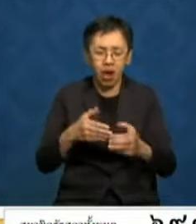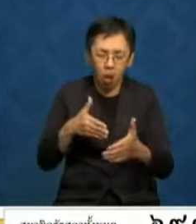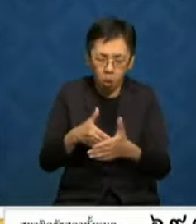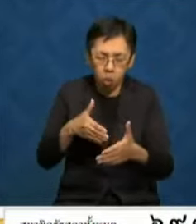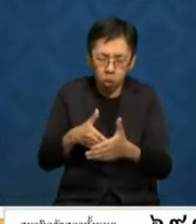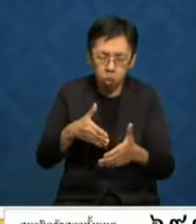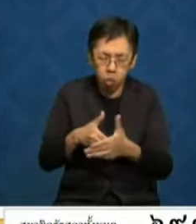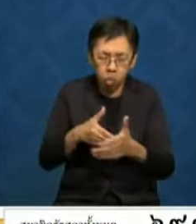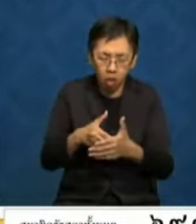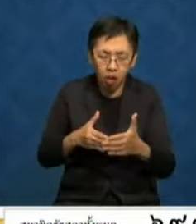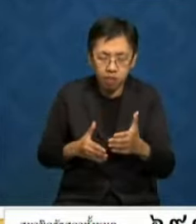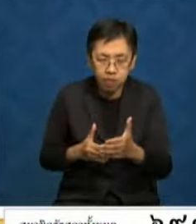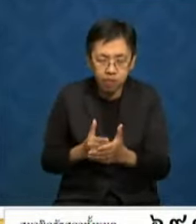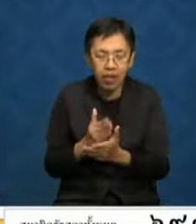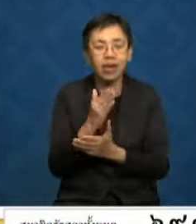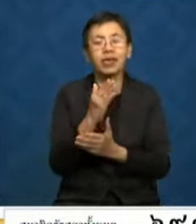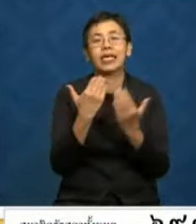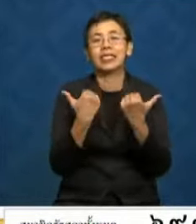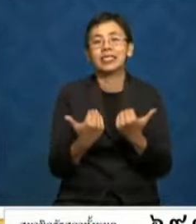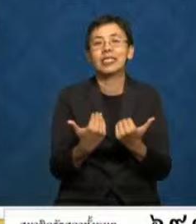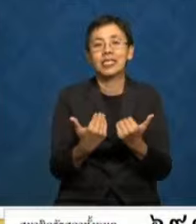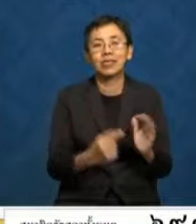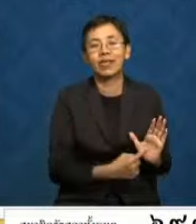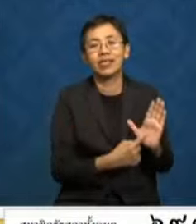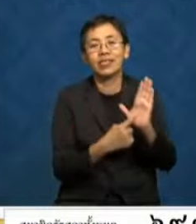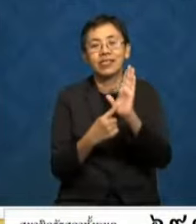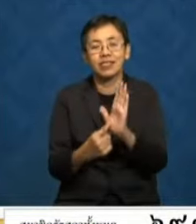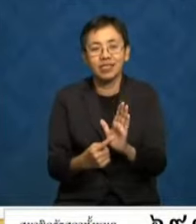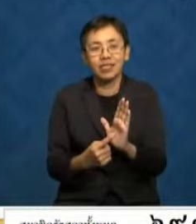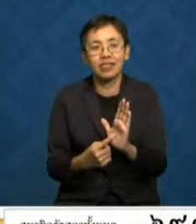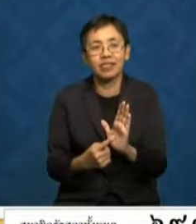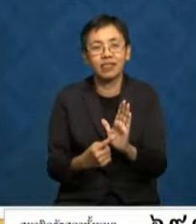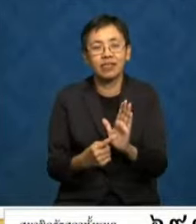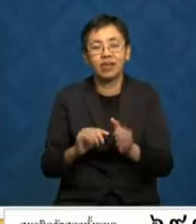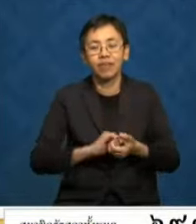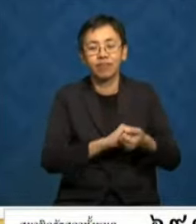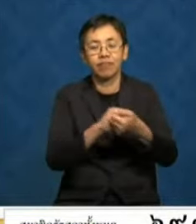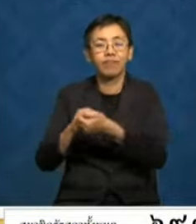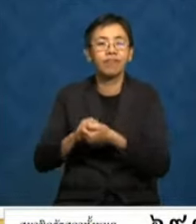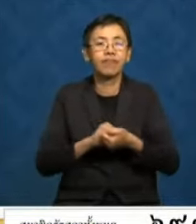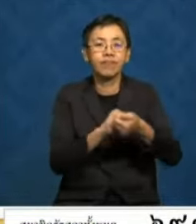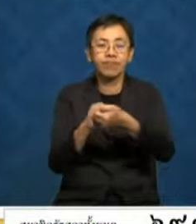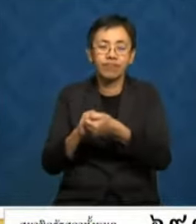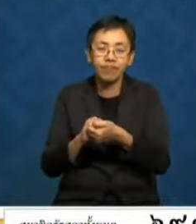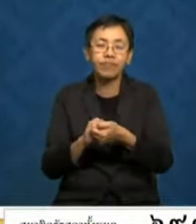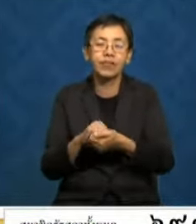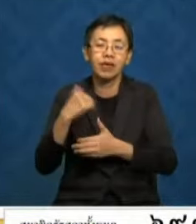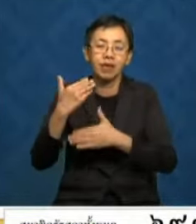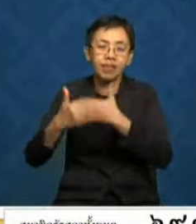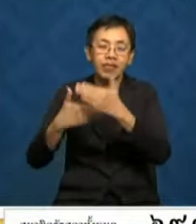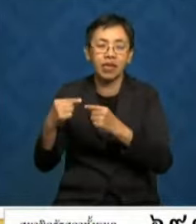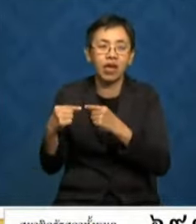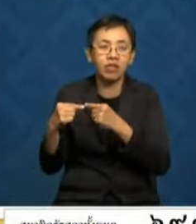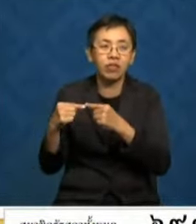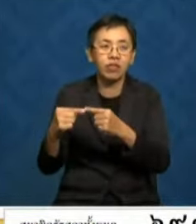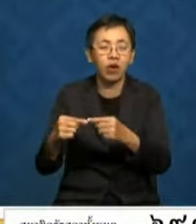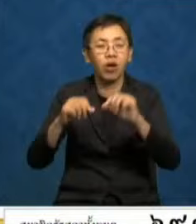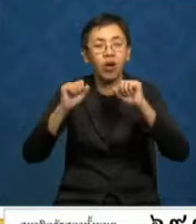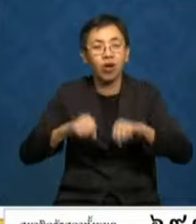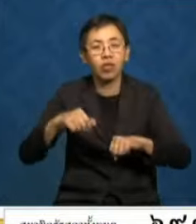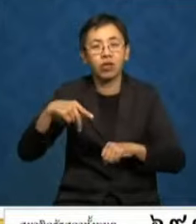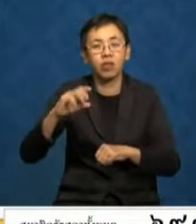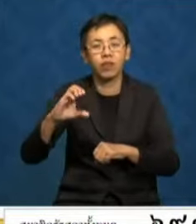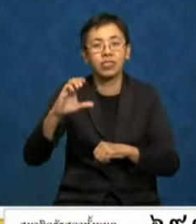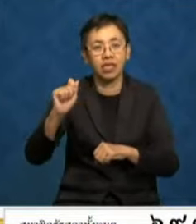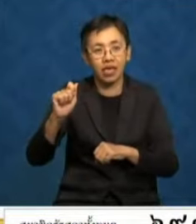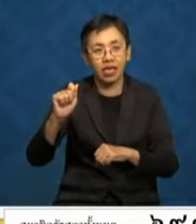ความท้าทายนำไปสู่การดำเนินงานกับทางด้านความร่วมมือที่เราจะเดินหน้าจากนี้ไปด้วยข้อตกลงของ